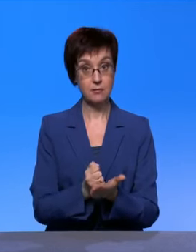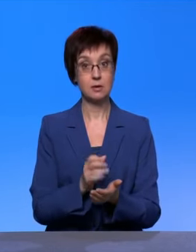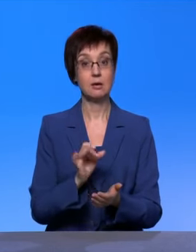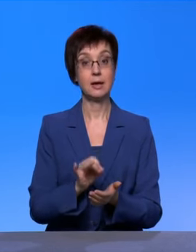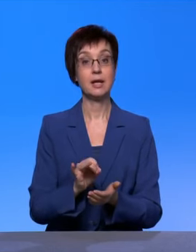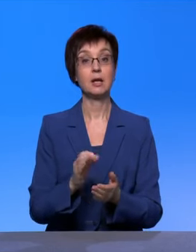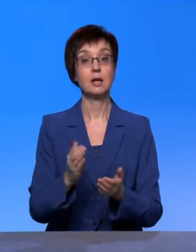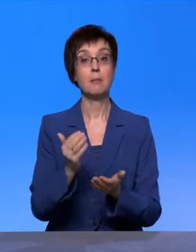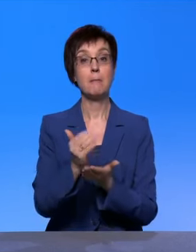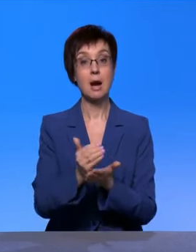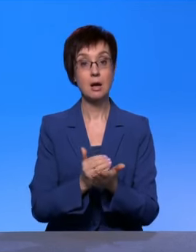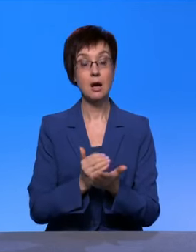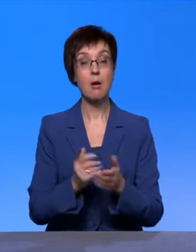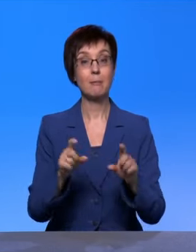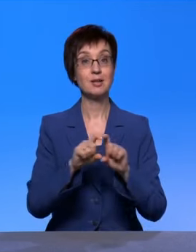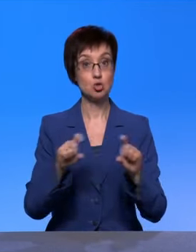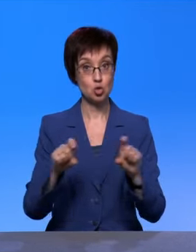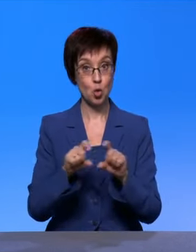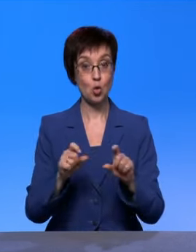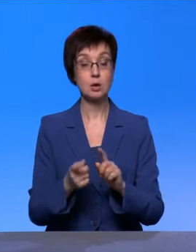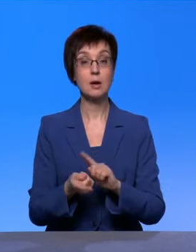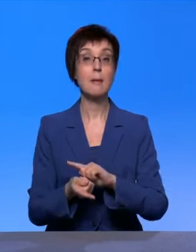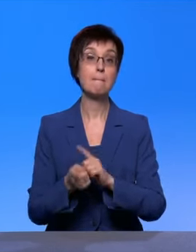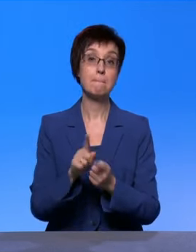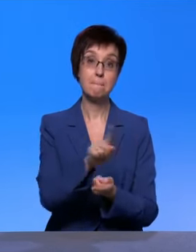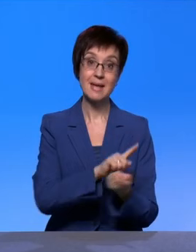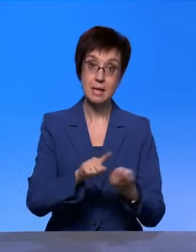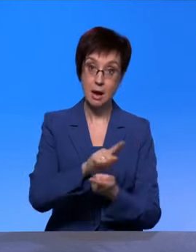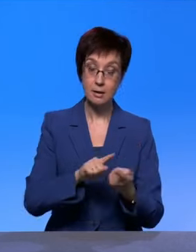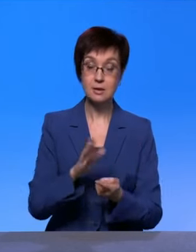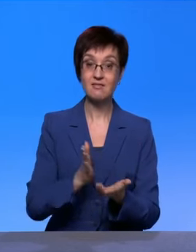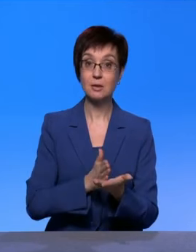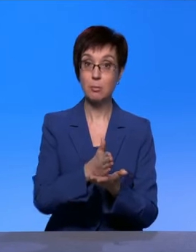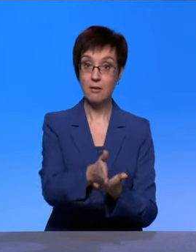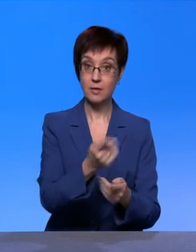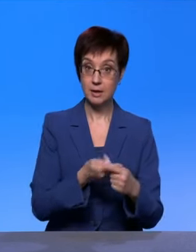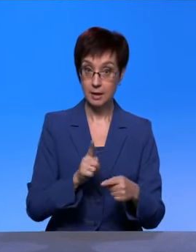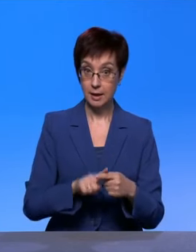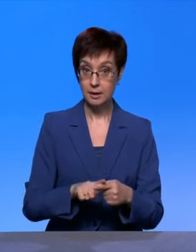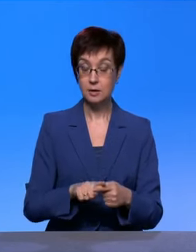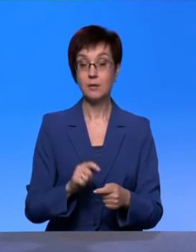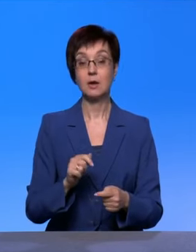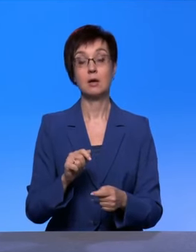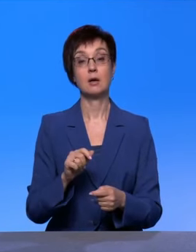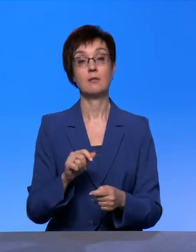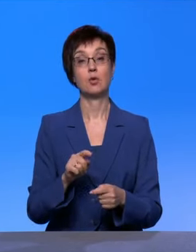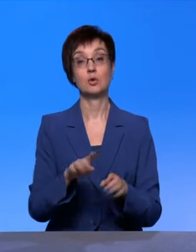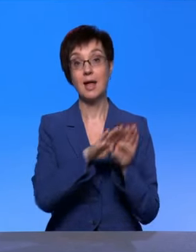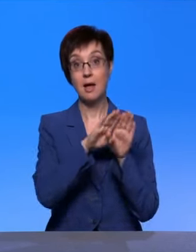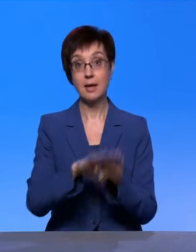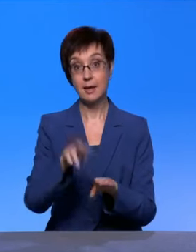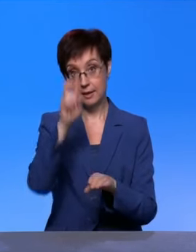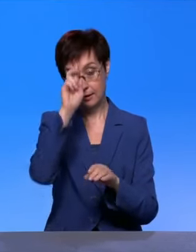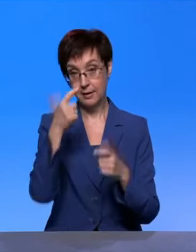школьные менялись, собственно, в направлении этого. И если мы уж говорим про ЕГЭ, то ЕГЭ сейчас меняется ровно вот в эту